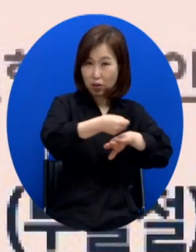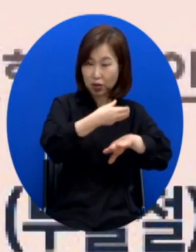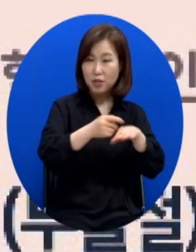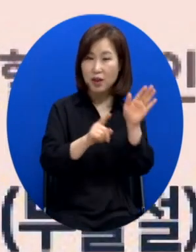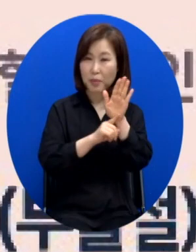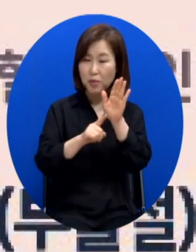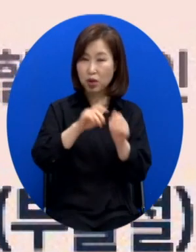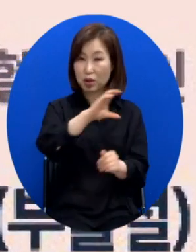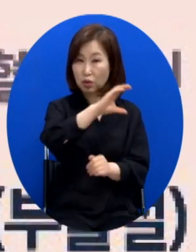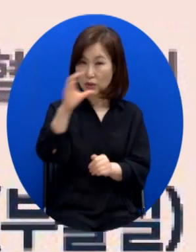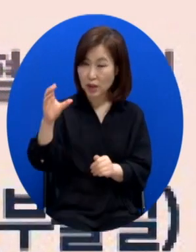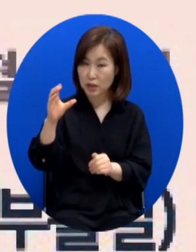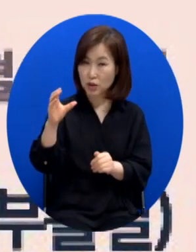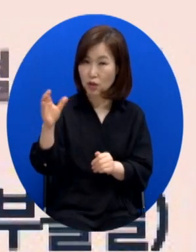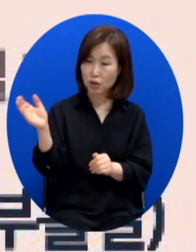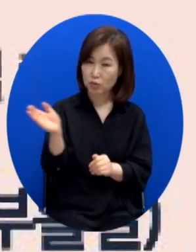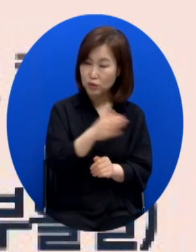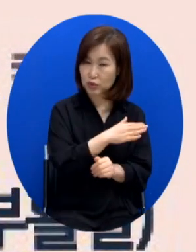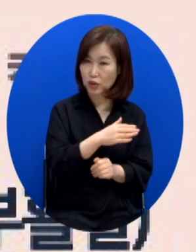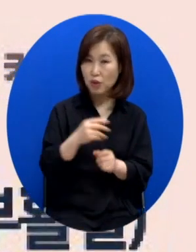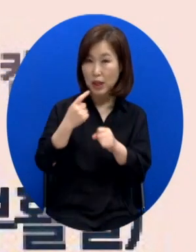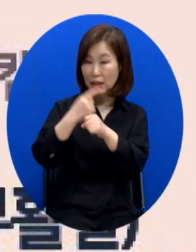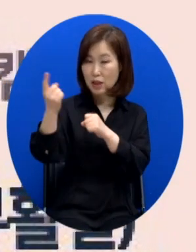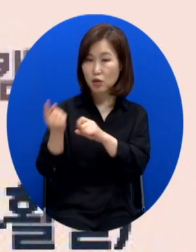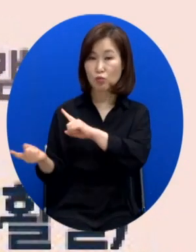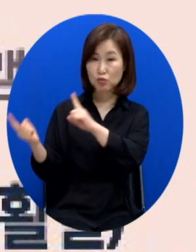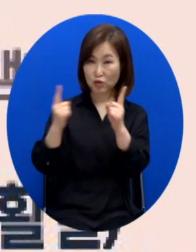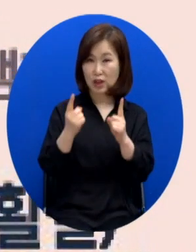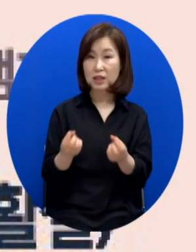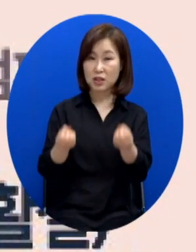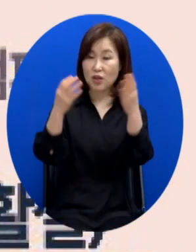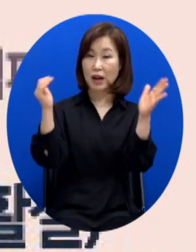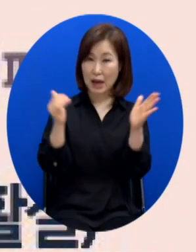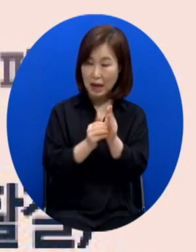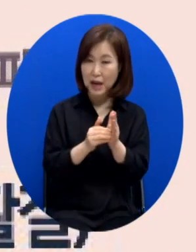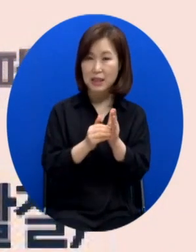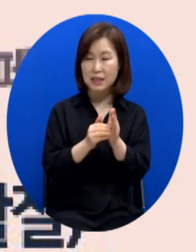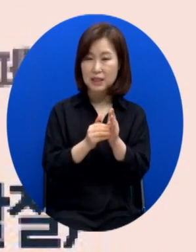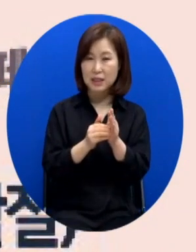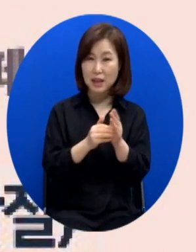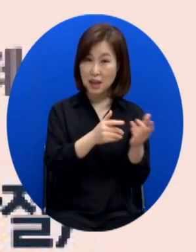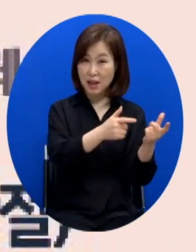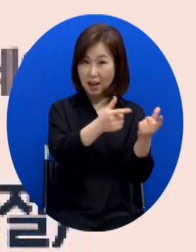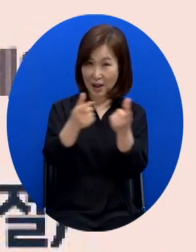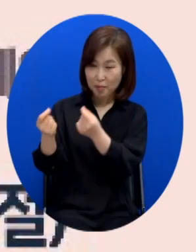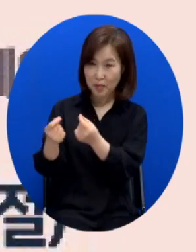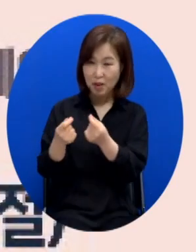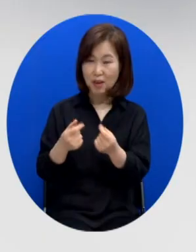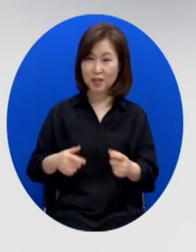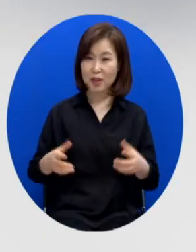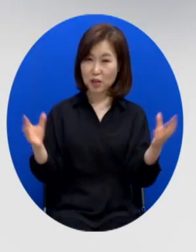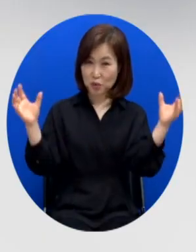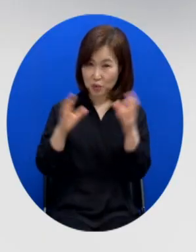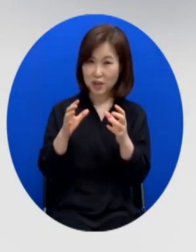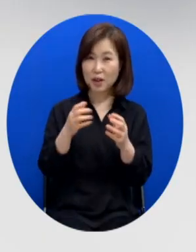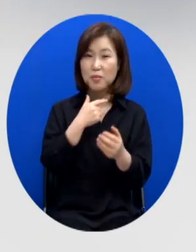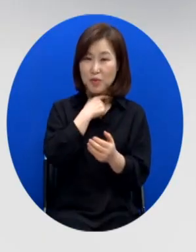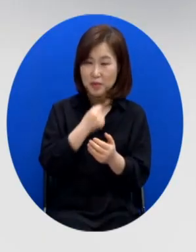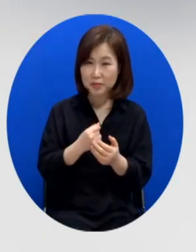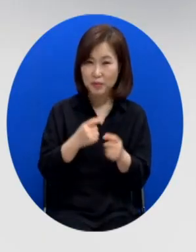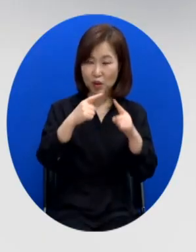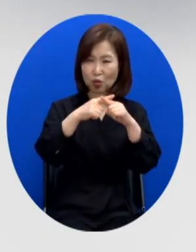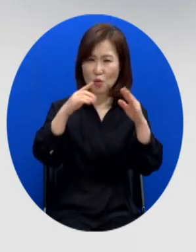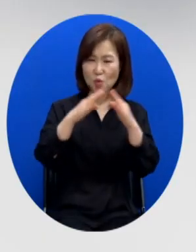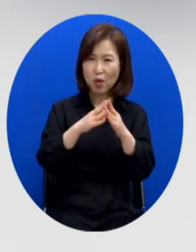성탄절을 시작으로 내년 부활절까지 진행할 예정이며 교단과 연합기관의 동참을 이끌어내 한국교회 전체가